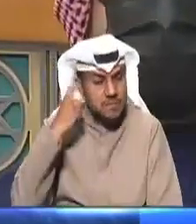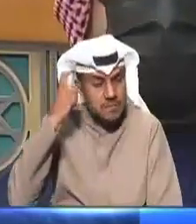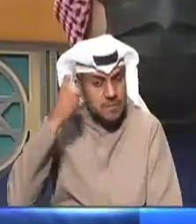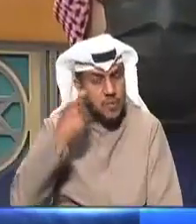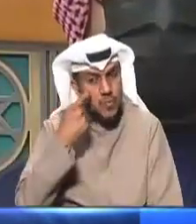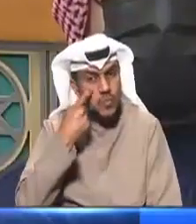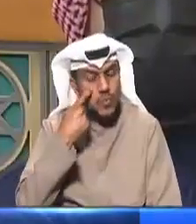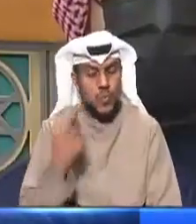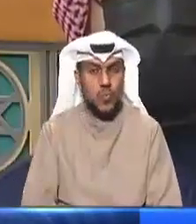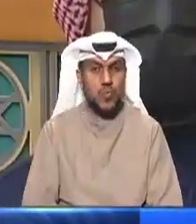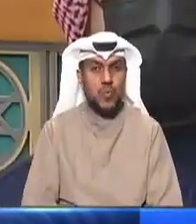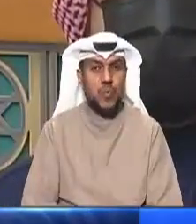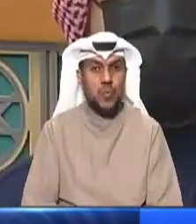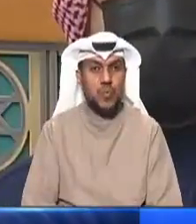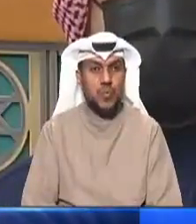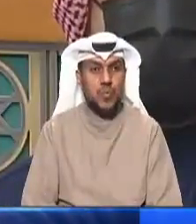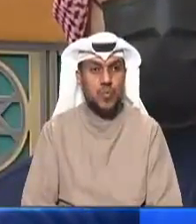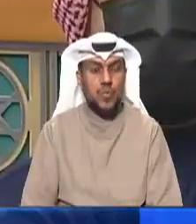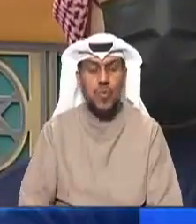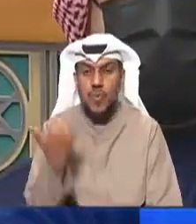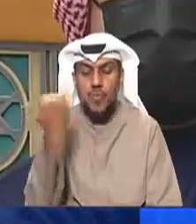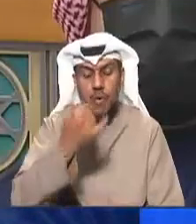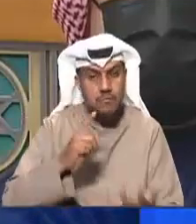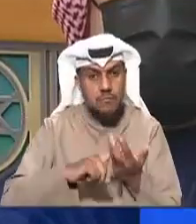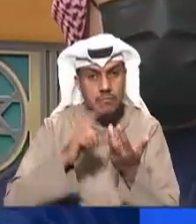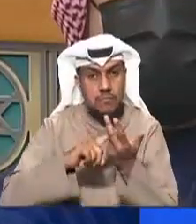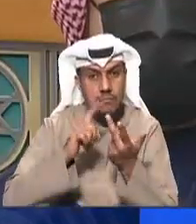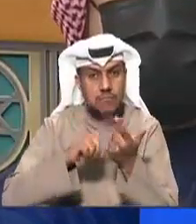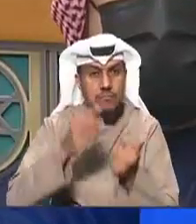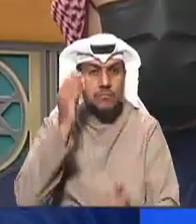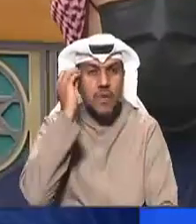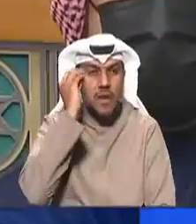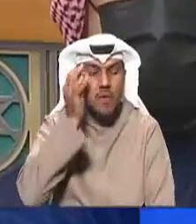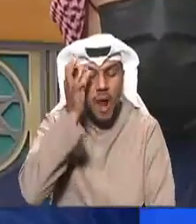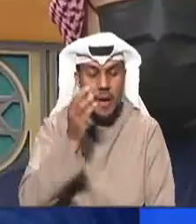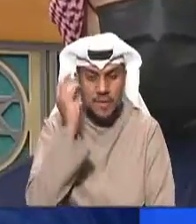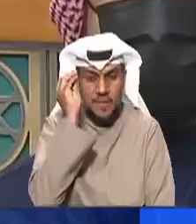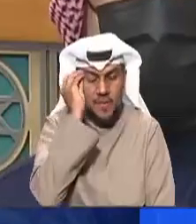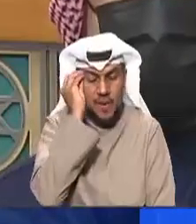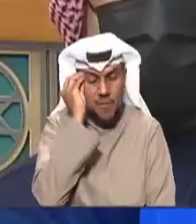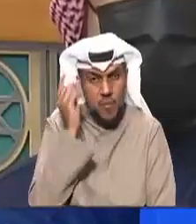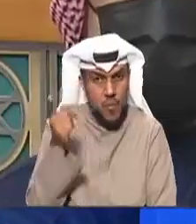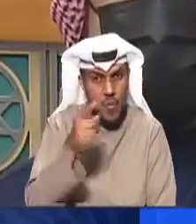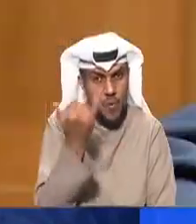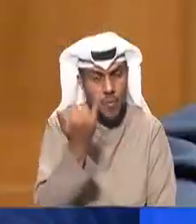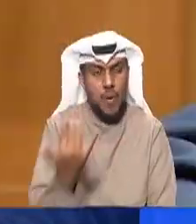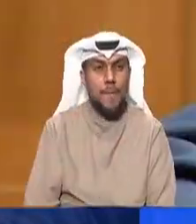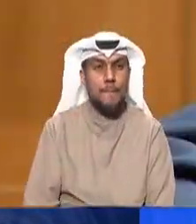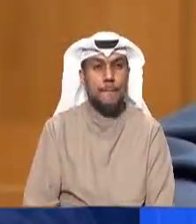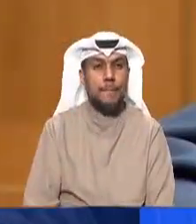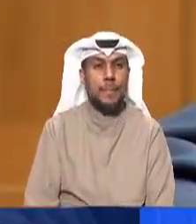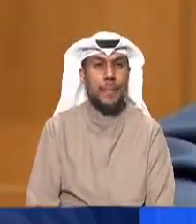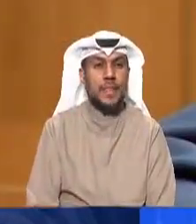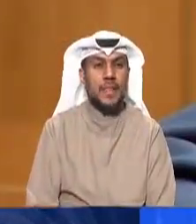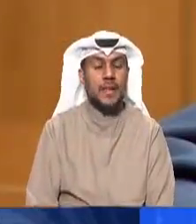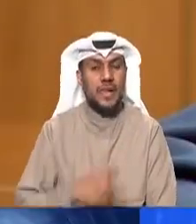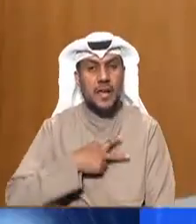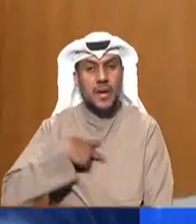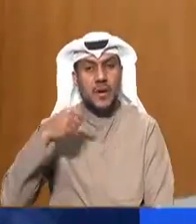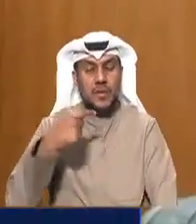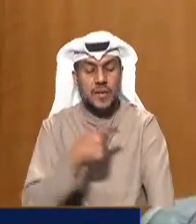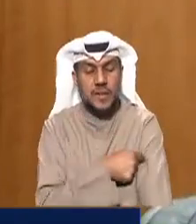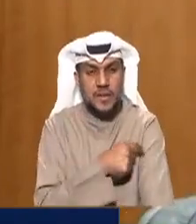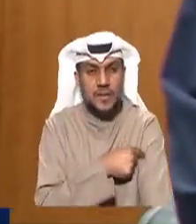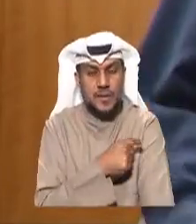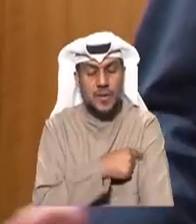ونشوف شو المطلوب عمله. هذه النقطة الأساس. وزير الصحة الشيخ